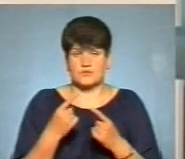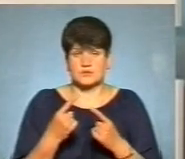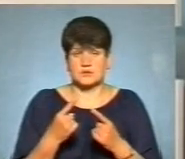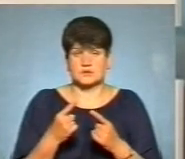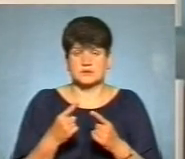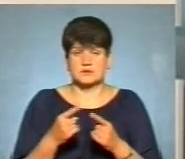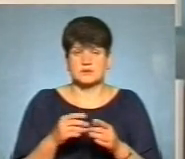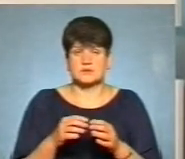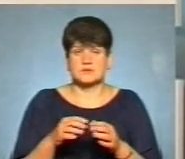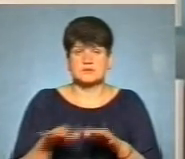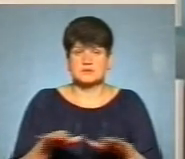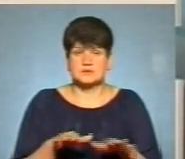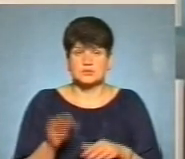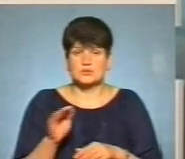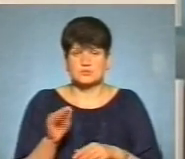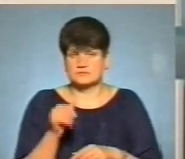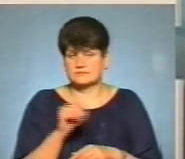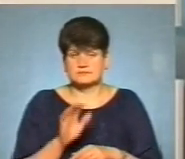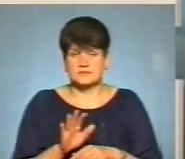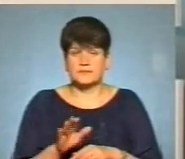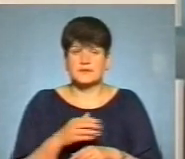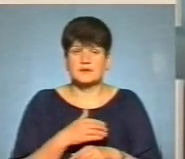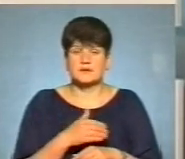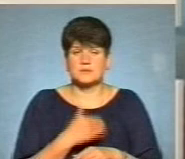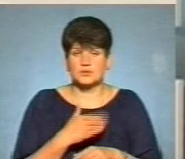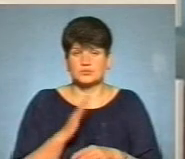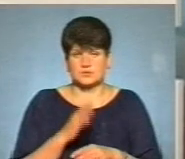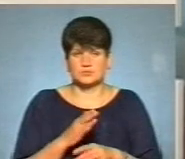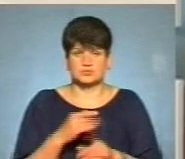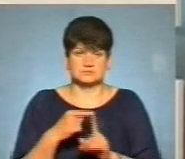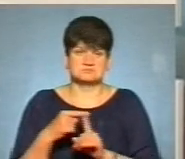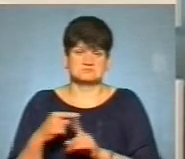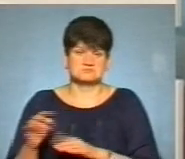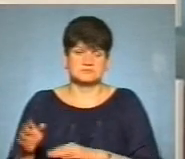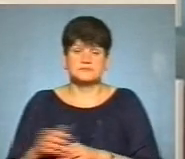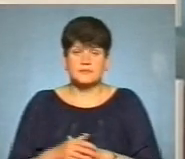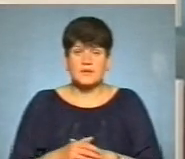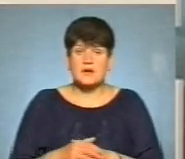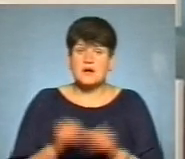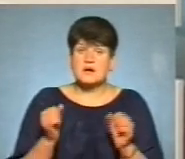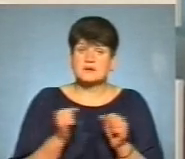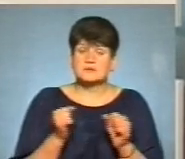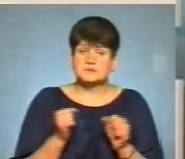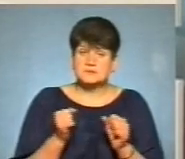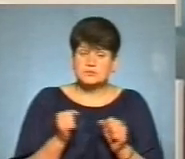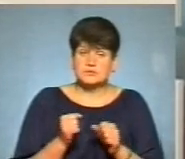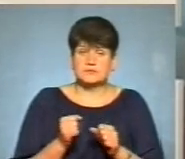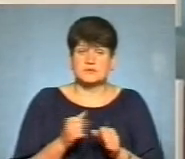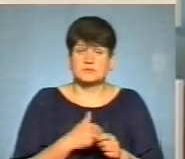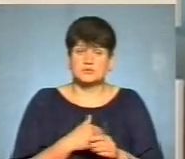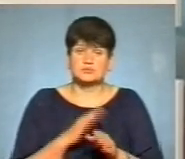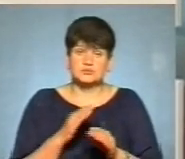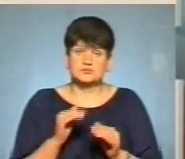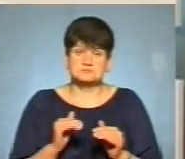ожеледиці там десь на жовтень місяць і так далі, тому що температури будуть доволі позитивними. А ось зимові температури, як бачите, вони